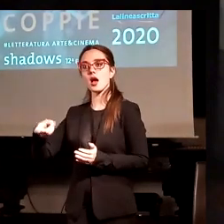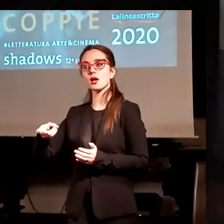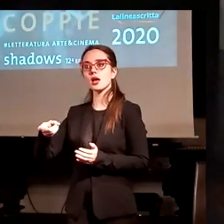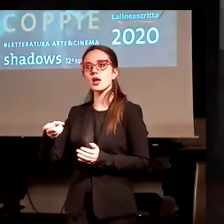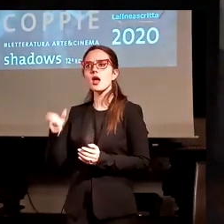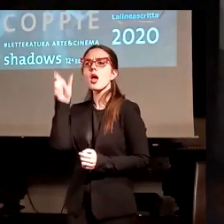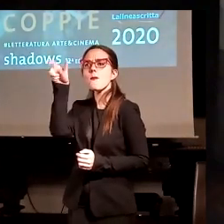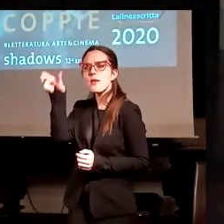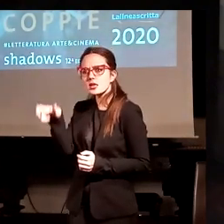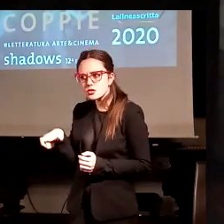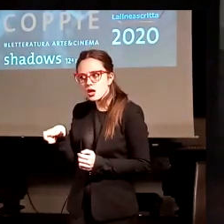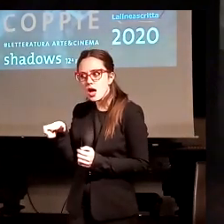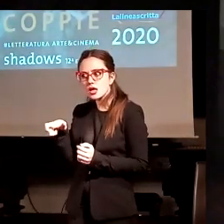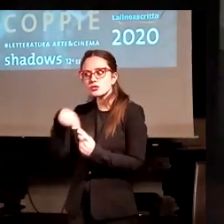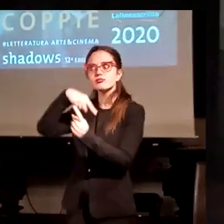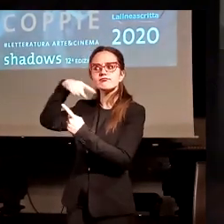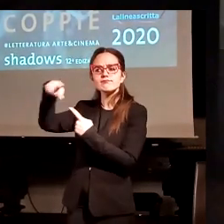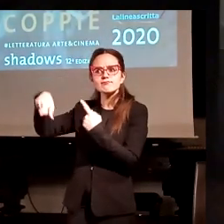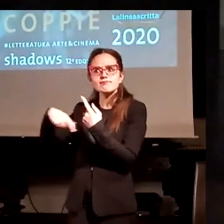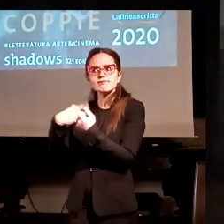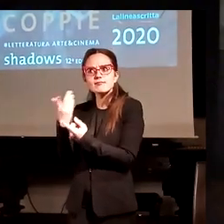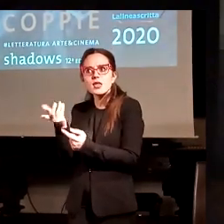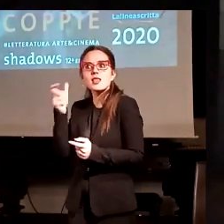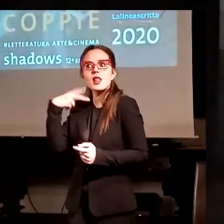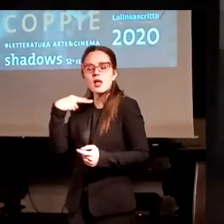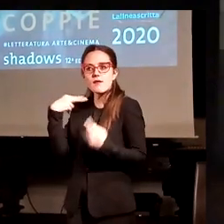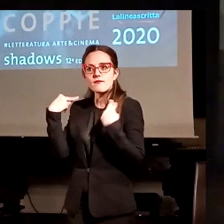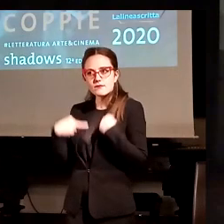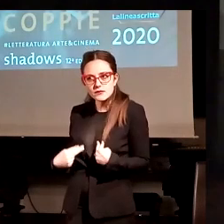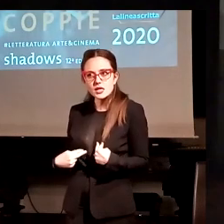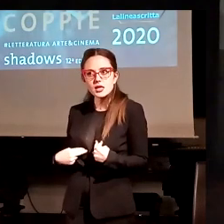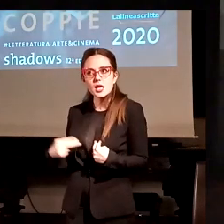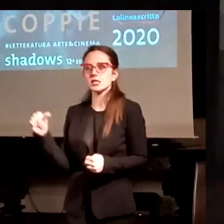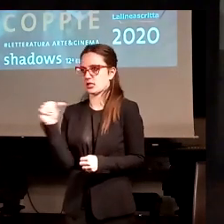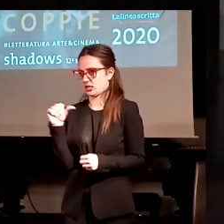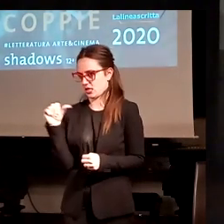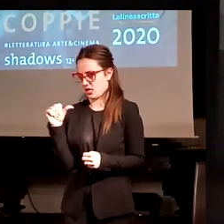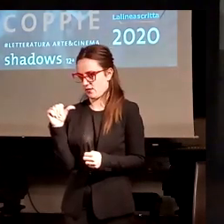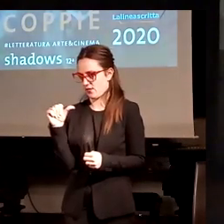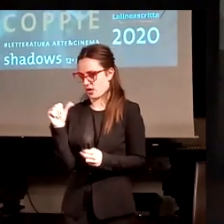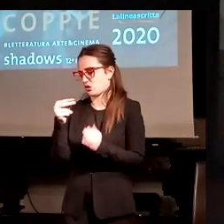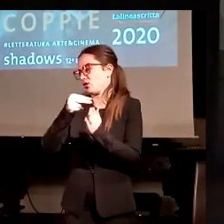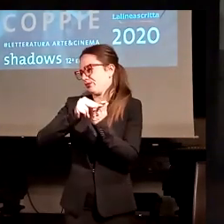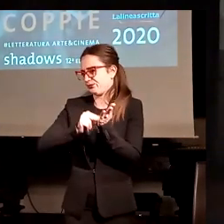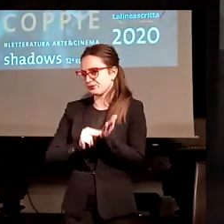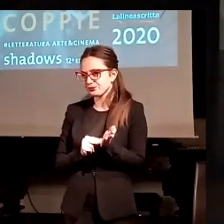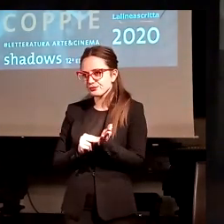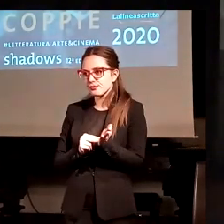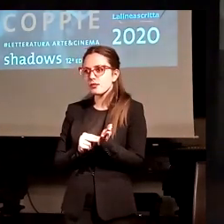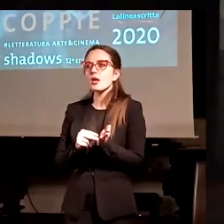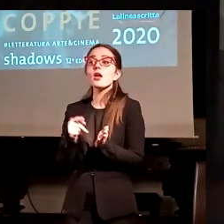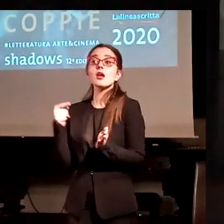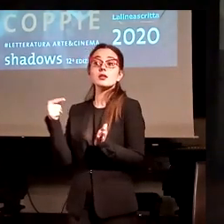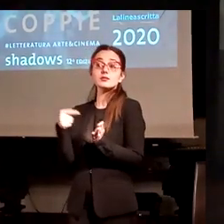moltiplicano che si manifesta dentro la vita e l'opera di robert louis stevenson di questo autore che di solito è